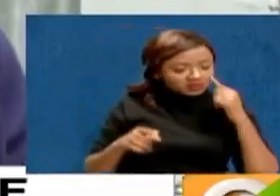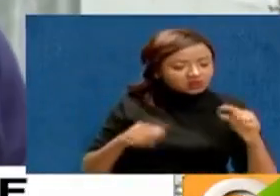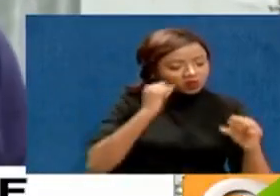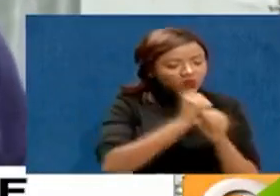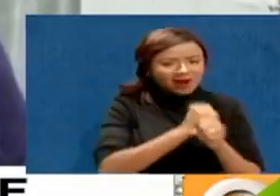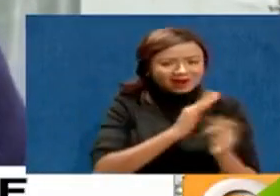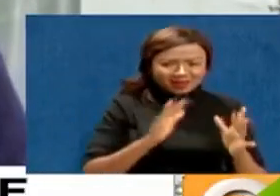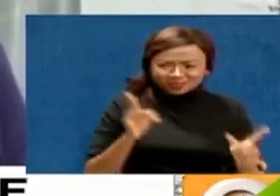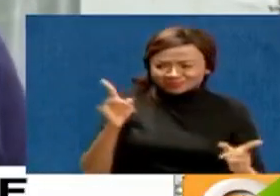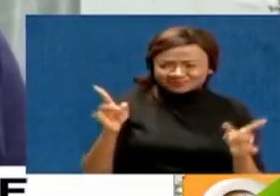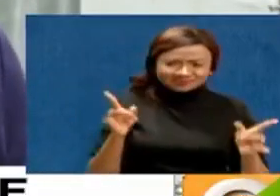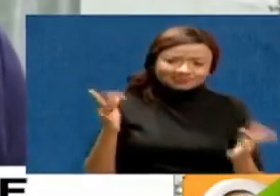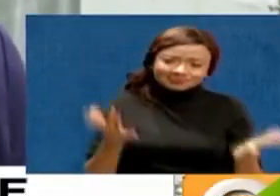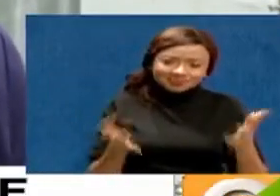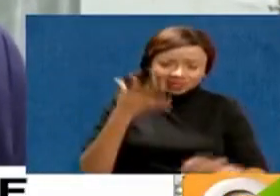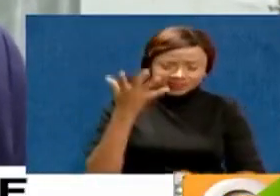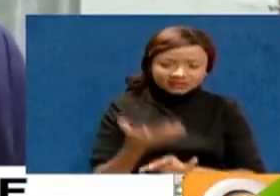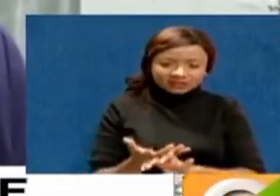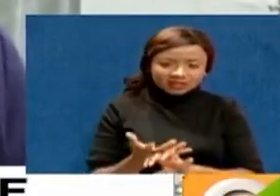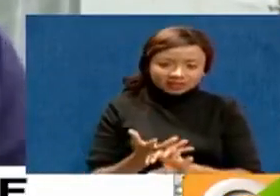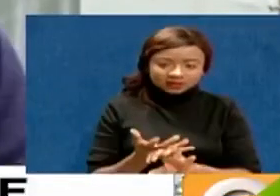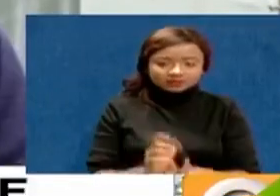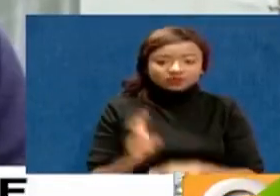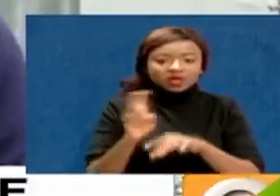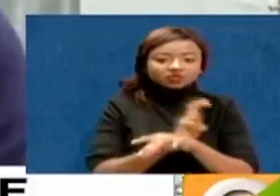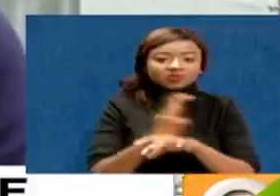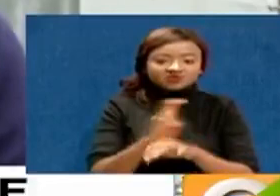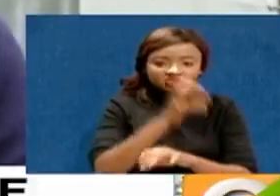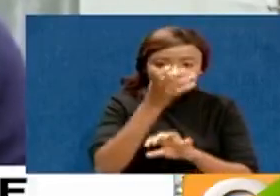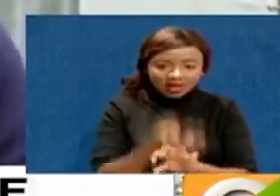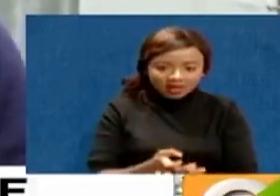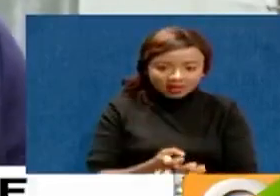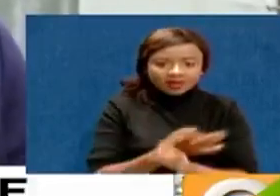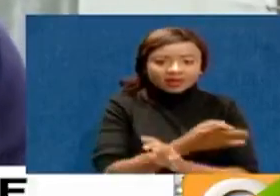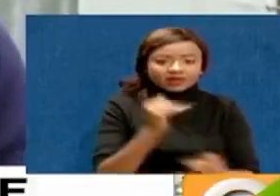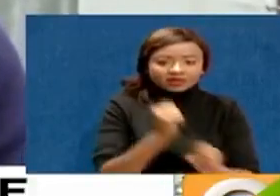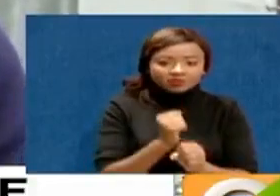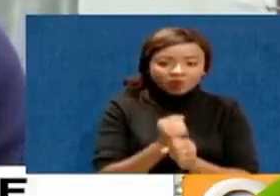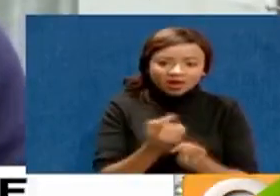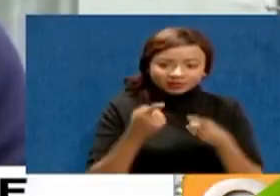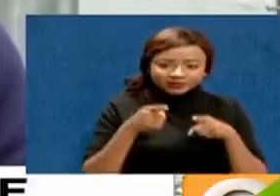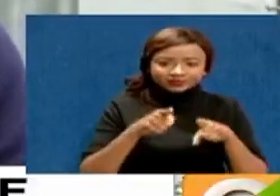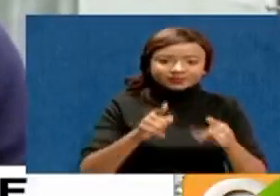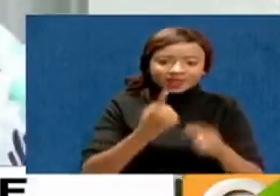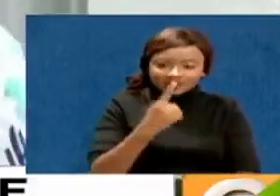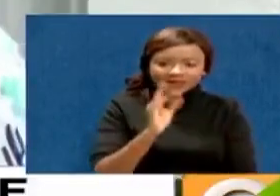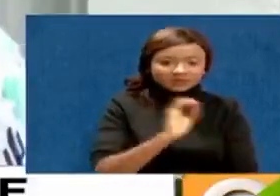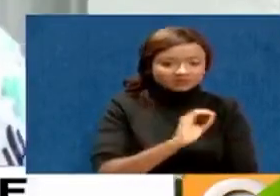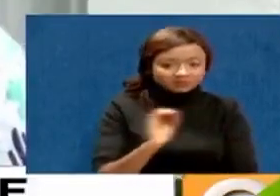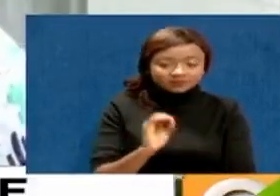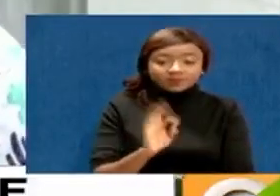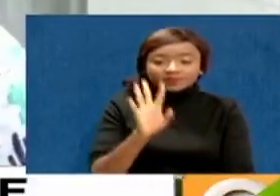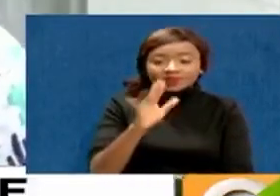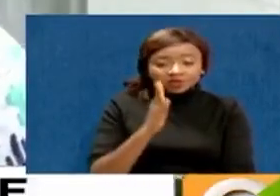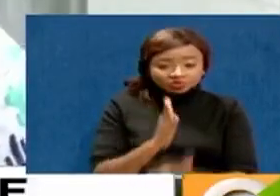kazi, inakuwa ngumu sana kufanya proper supervision na watu kufanya kazi vile wanatakikana wafanye kazi. Bona